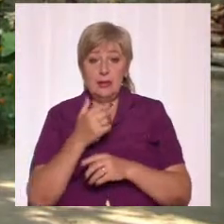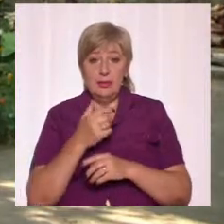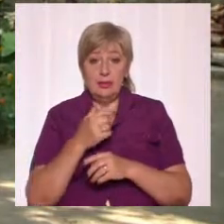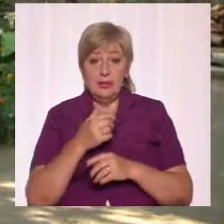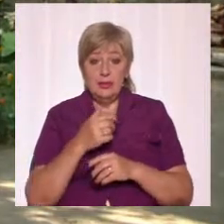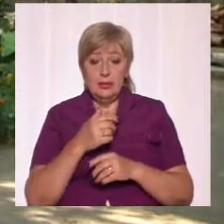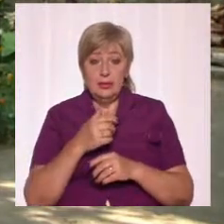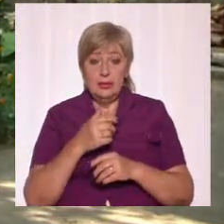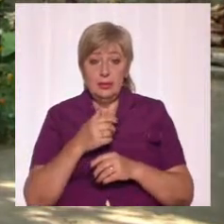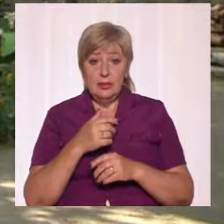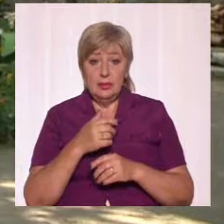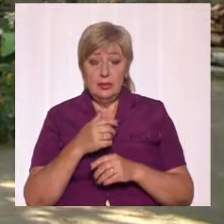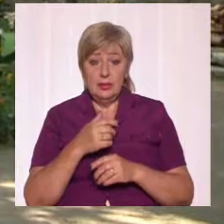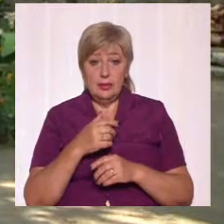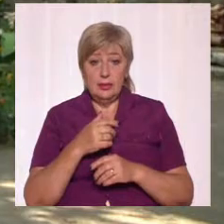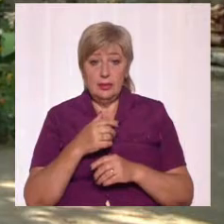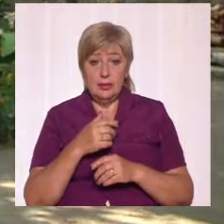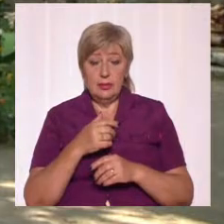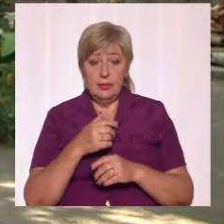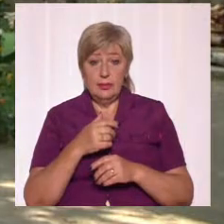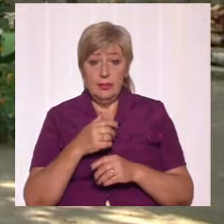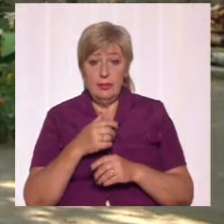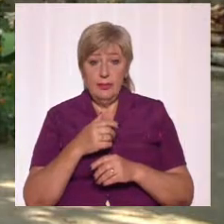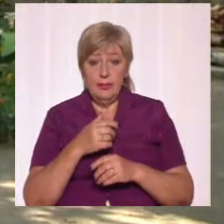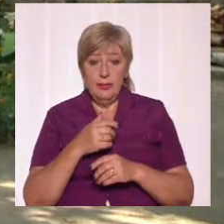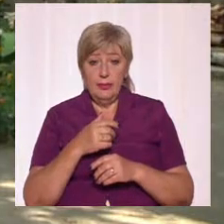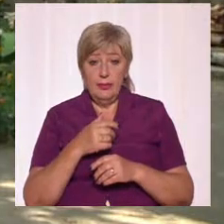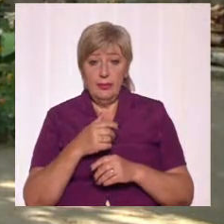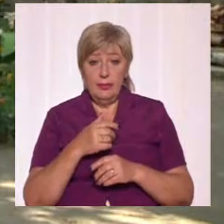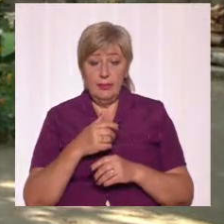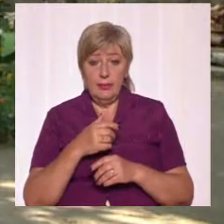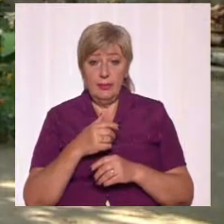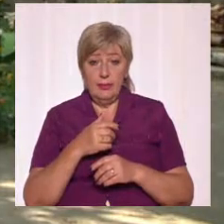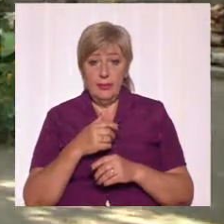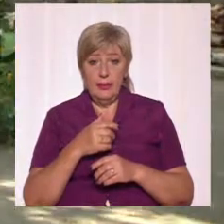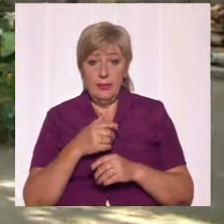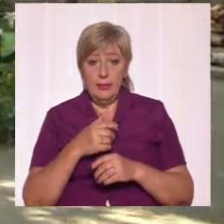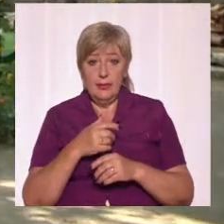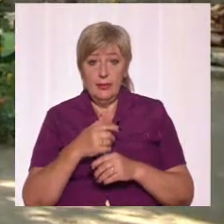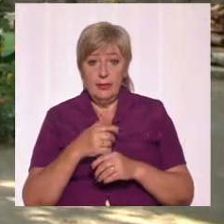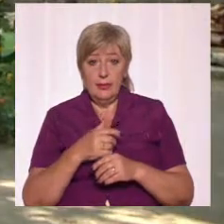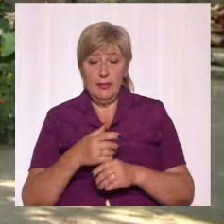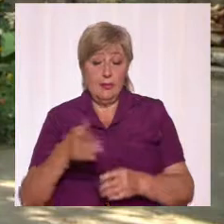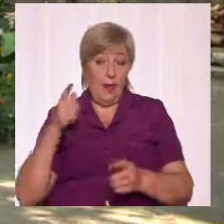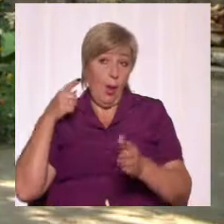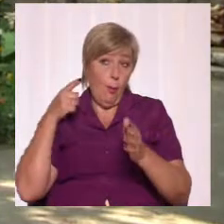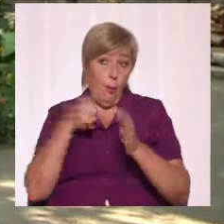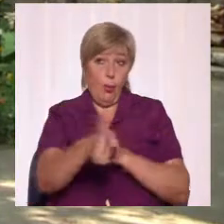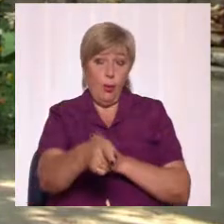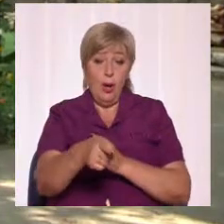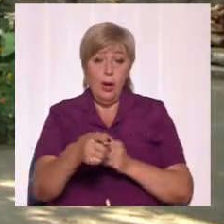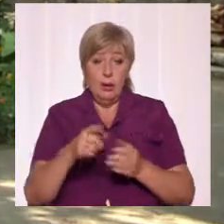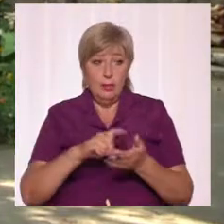через всю кімнату, вискочив через балкон і прямо в кімнату, в вікно. Зразу була в шоці, не